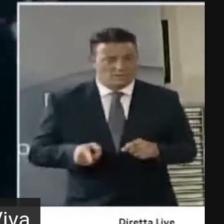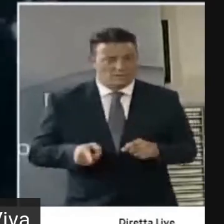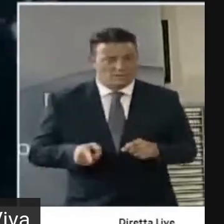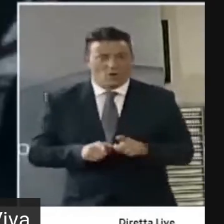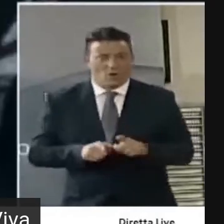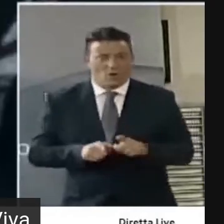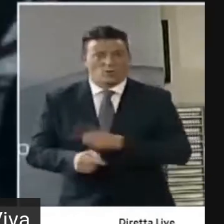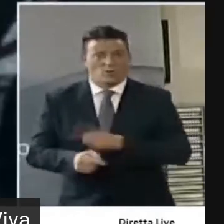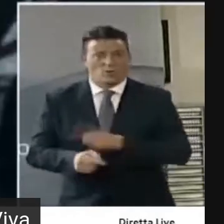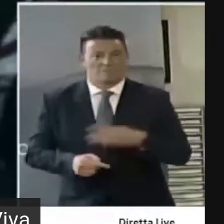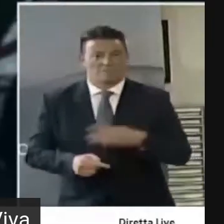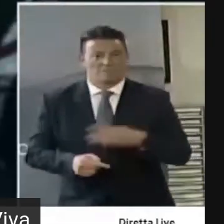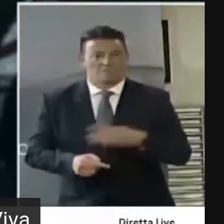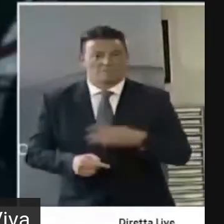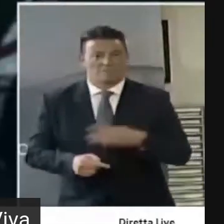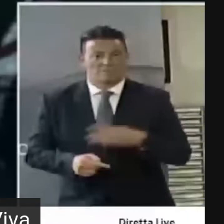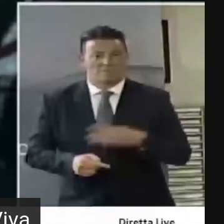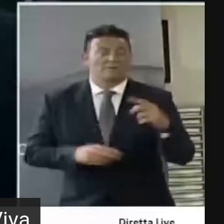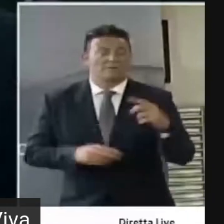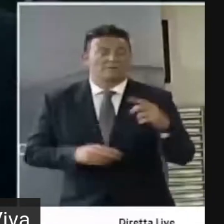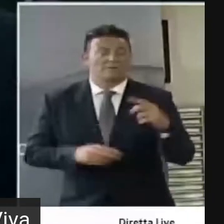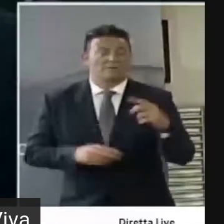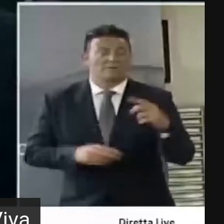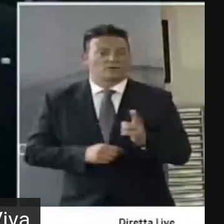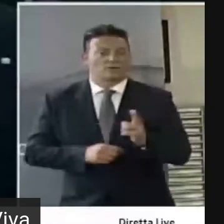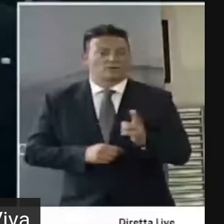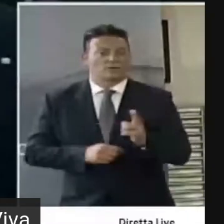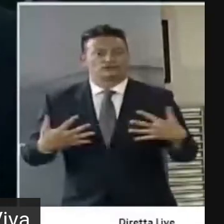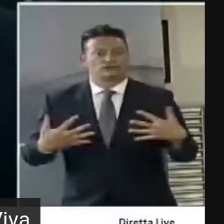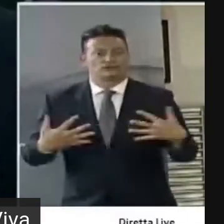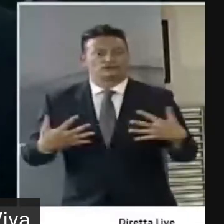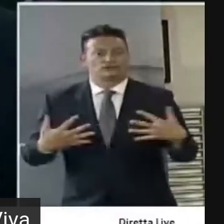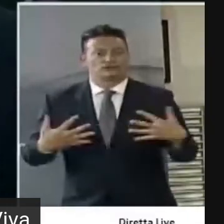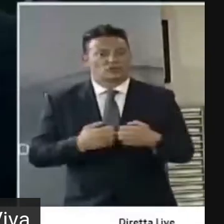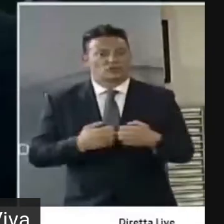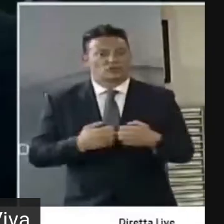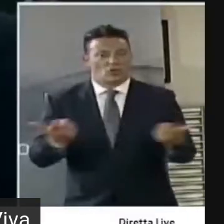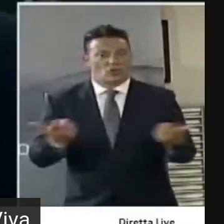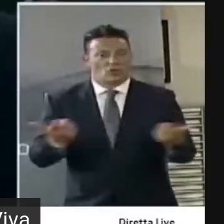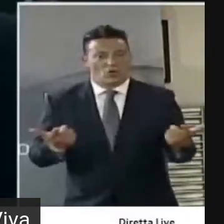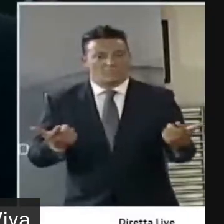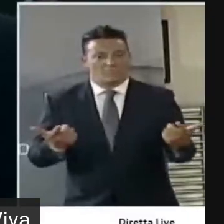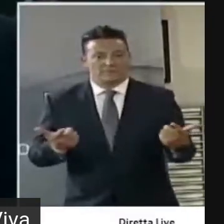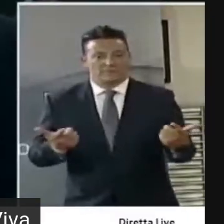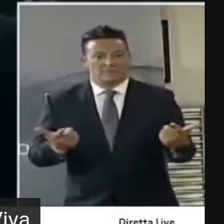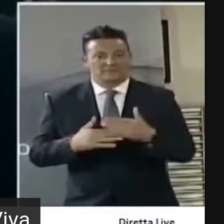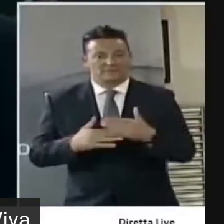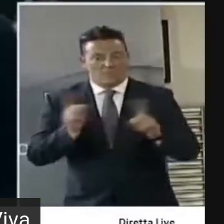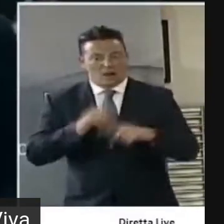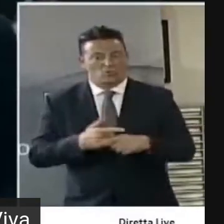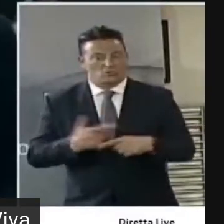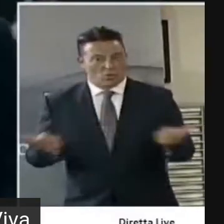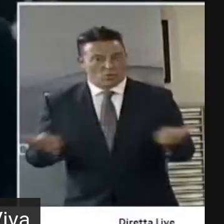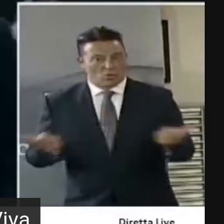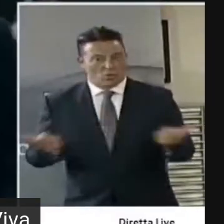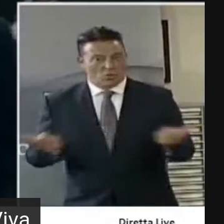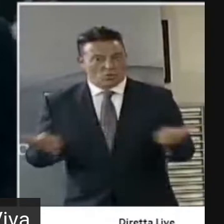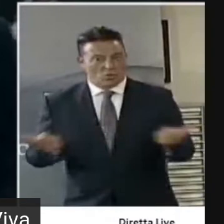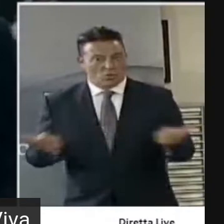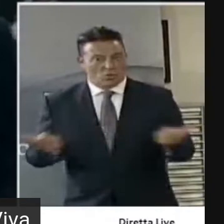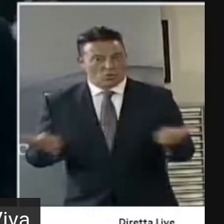Potenza Amalfi, la strada della morte. Troppi gli incidenti, troppi i disservizi, troppe le